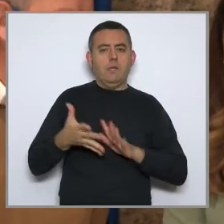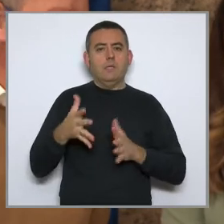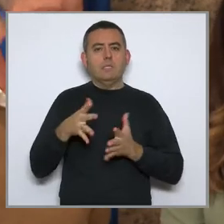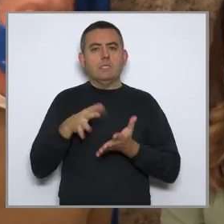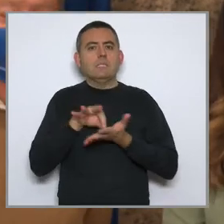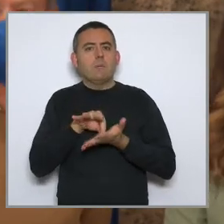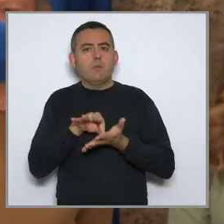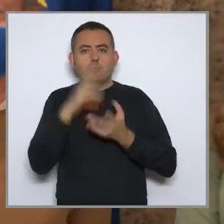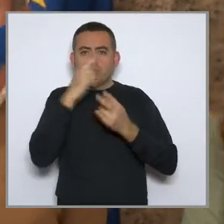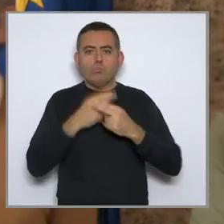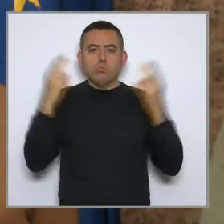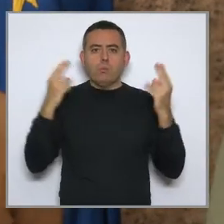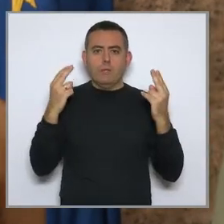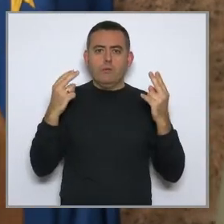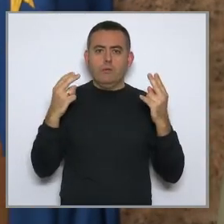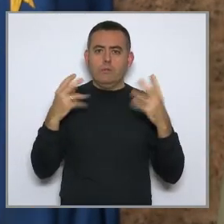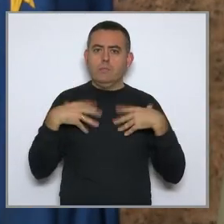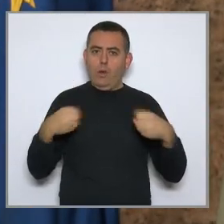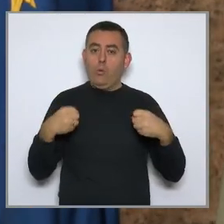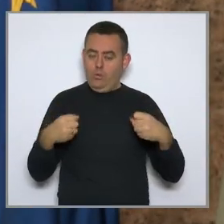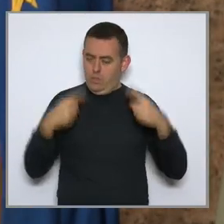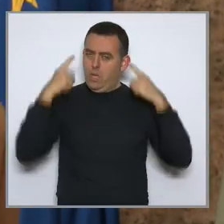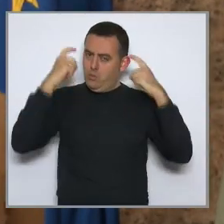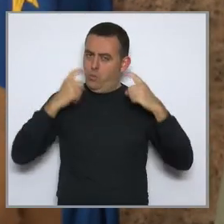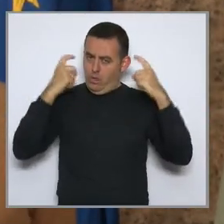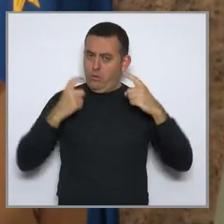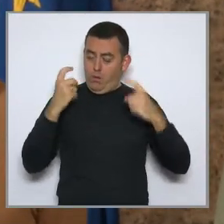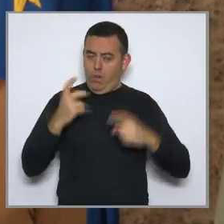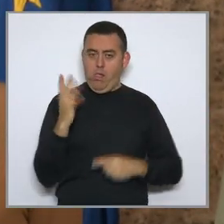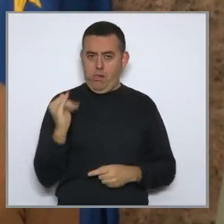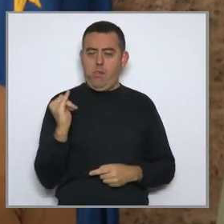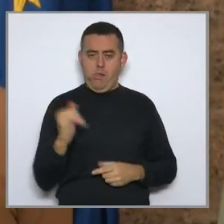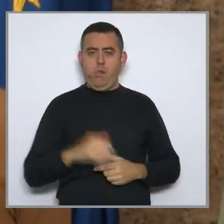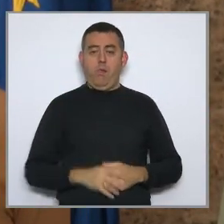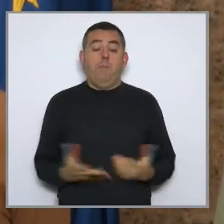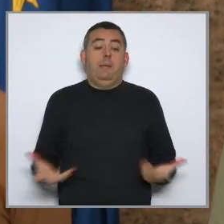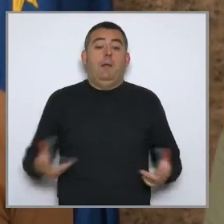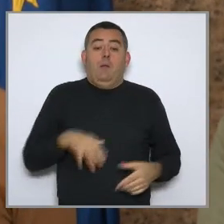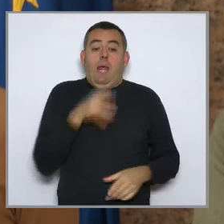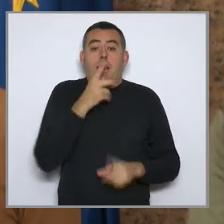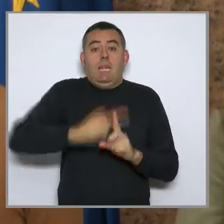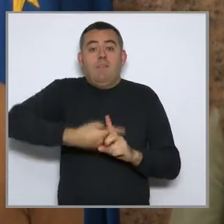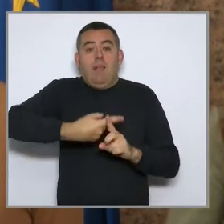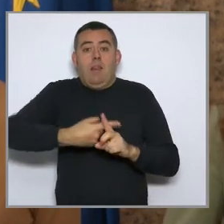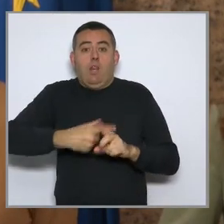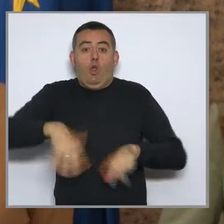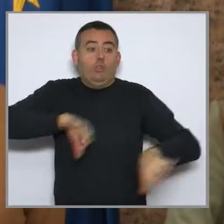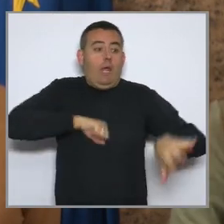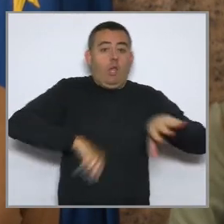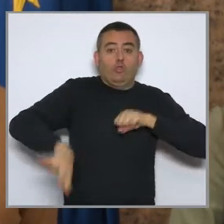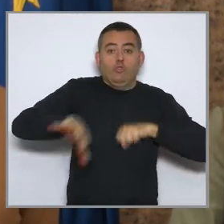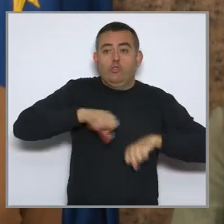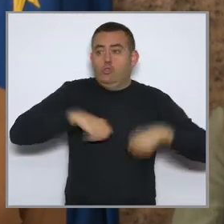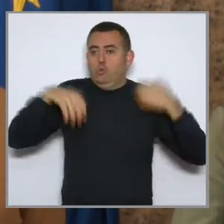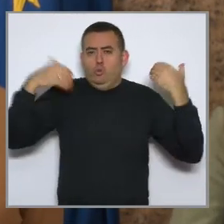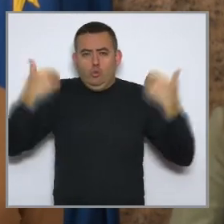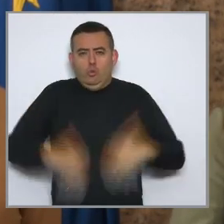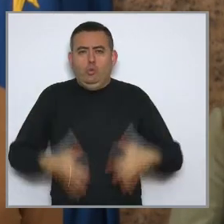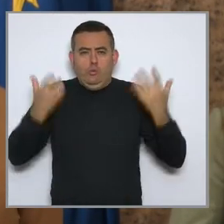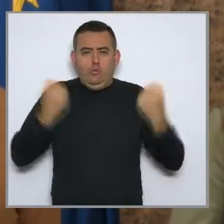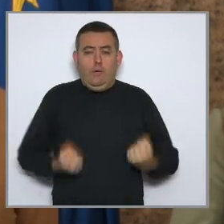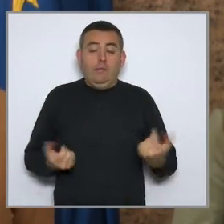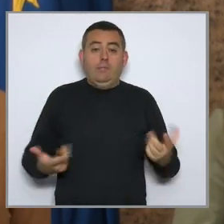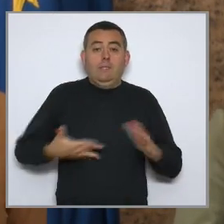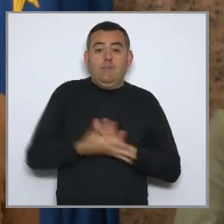salut, però en moments determinats, en un nivell de contagis com els que tenim en aquests moments, poden haver retardaments. Això no vol dir en absolut